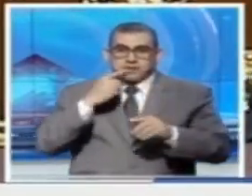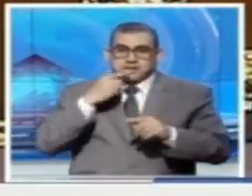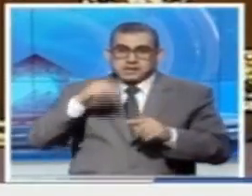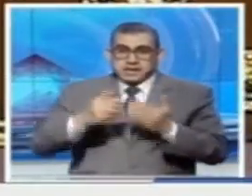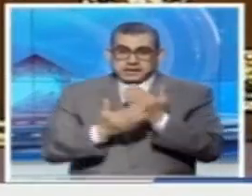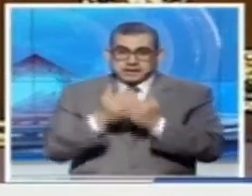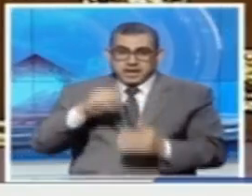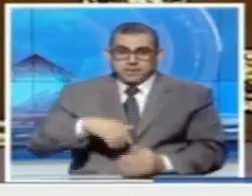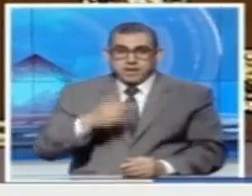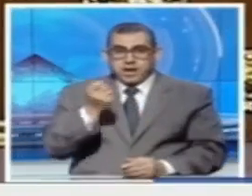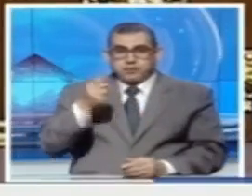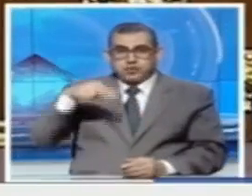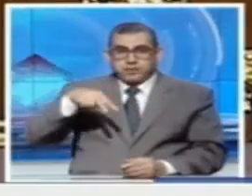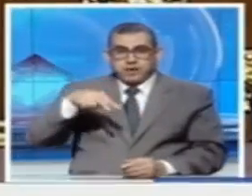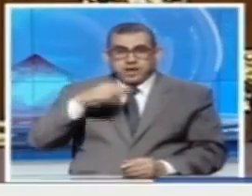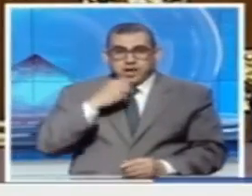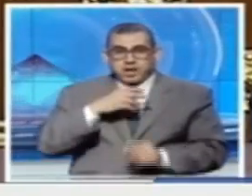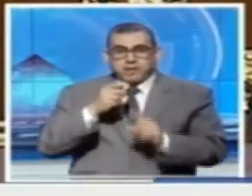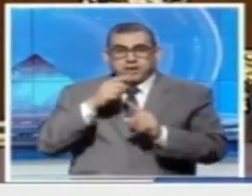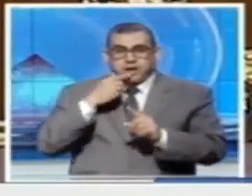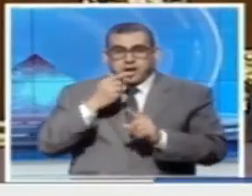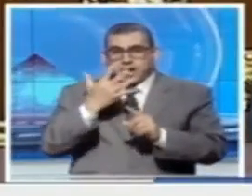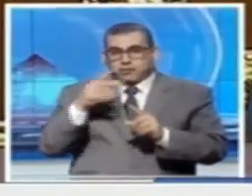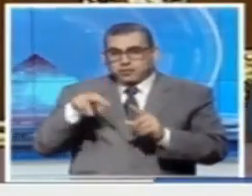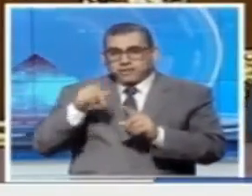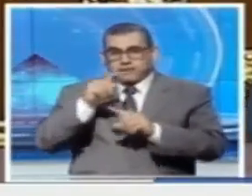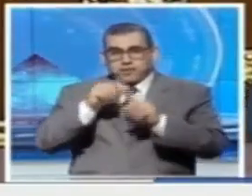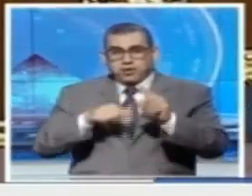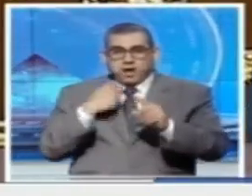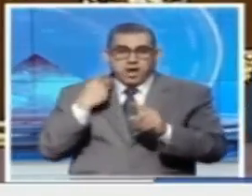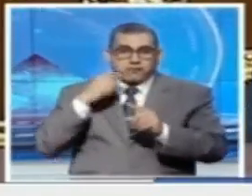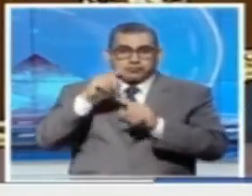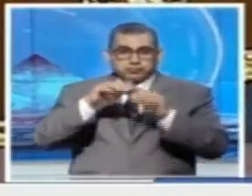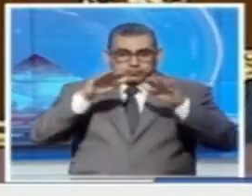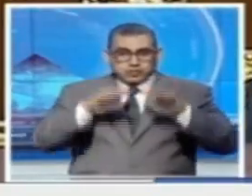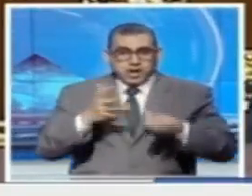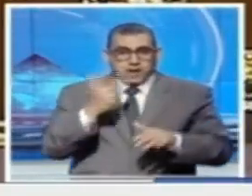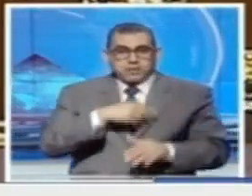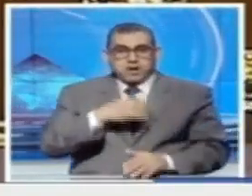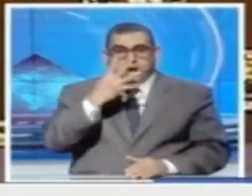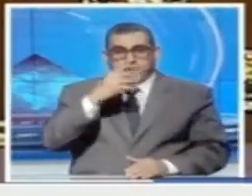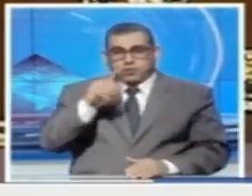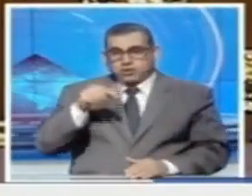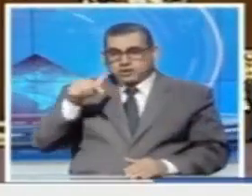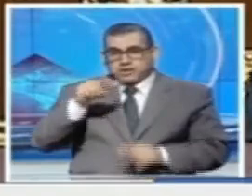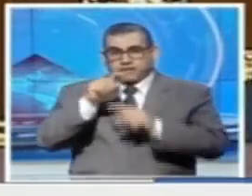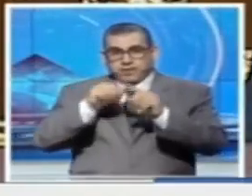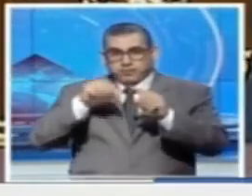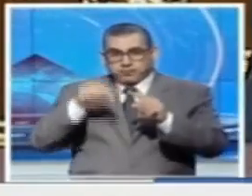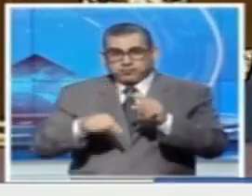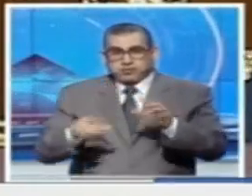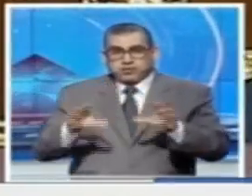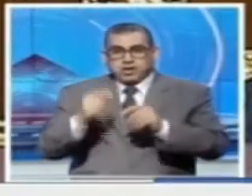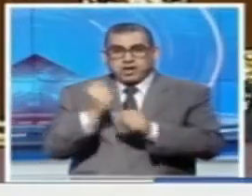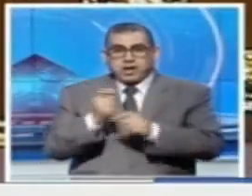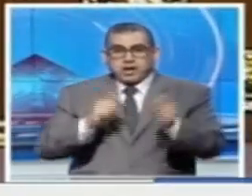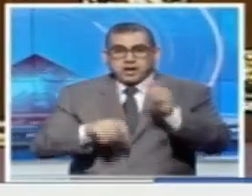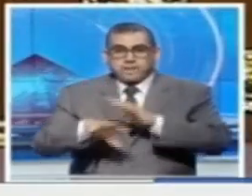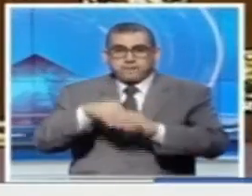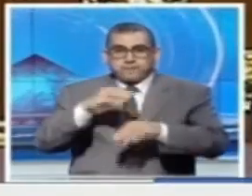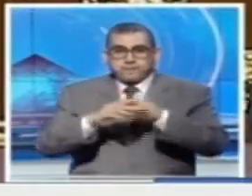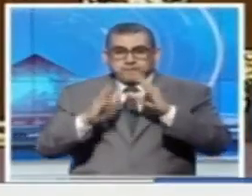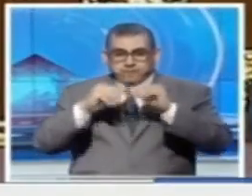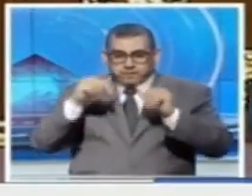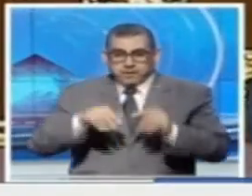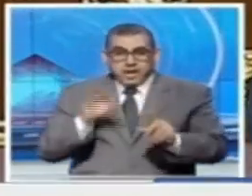يبلغ 5.8%، وأن العجز الكلي المتوقع هو 4.6% من الناتج المحلي، مع